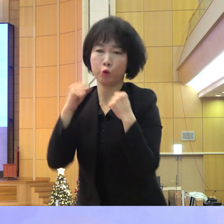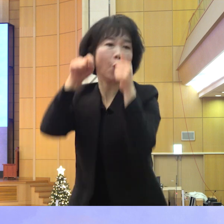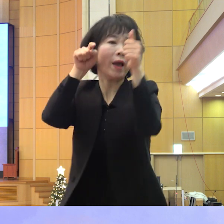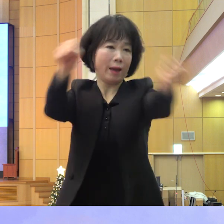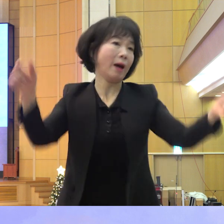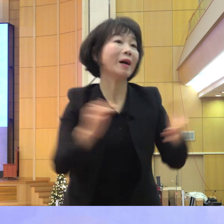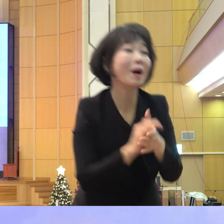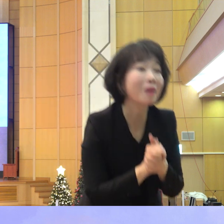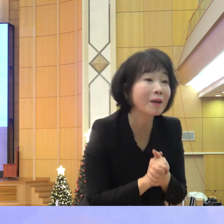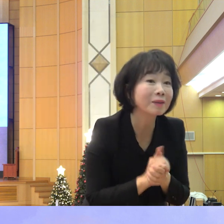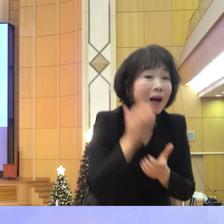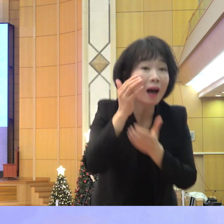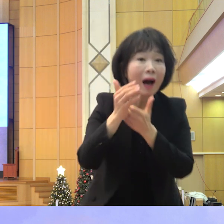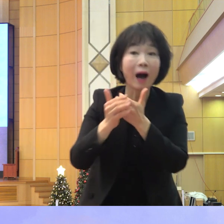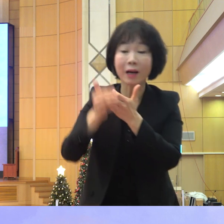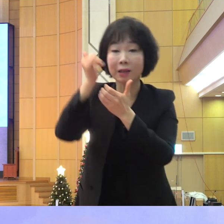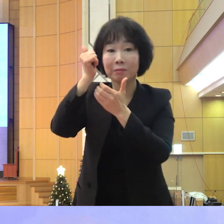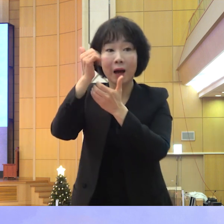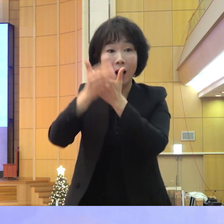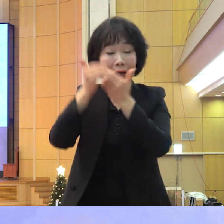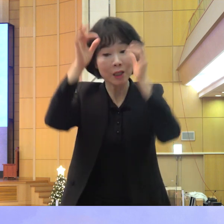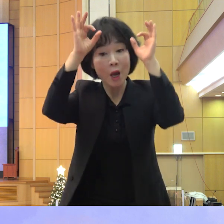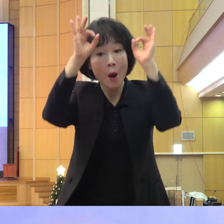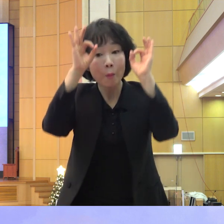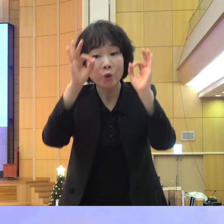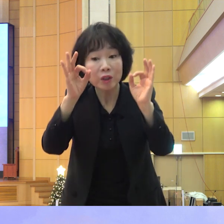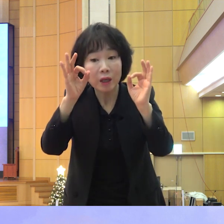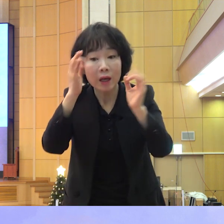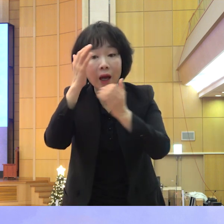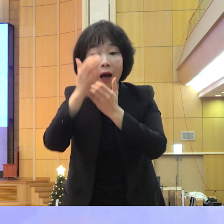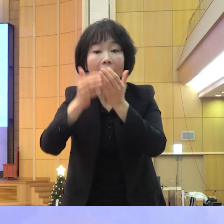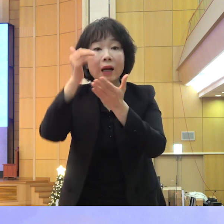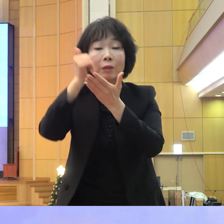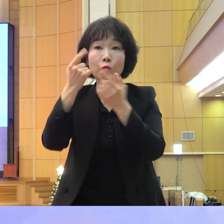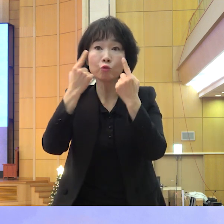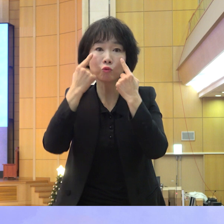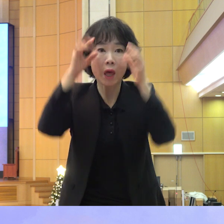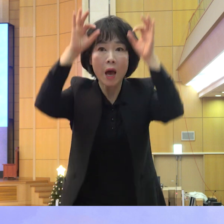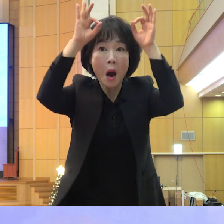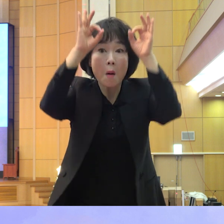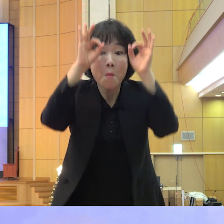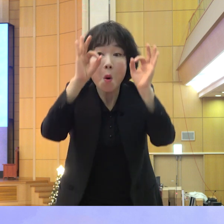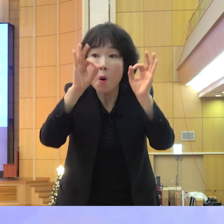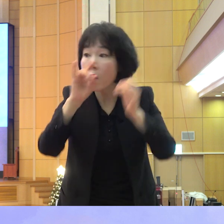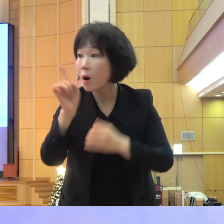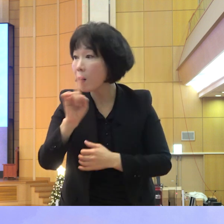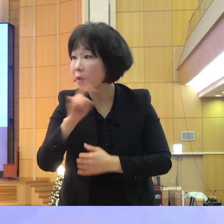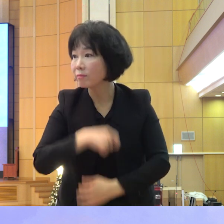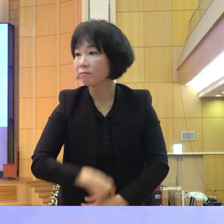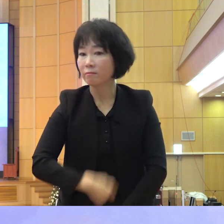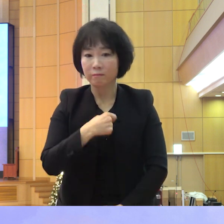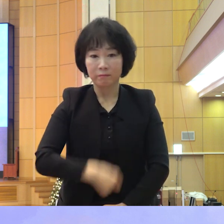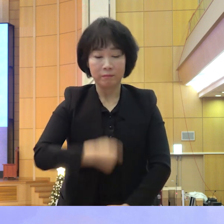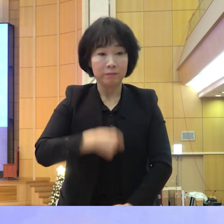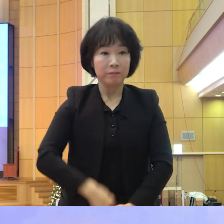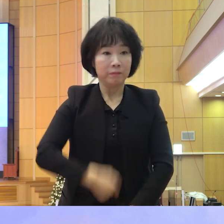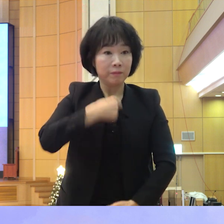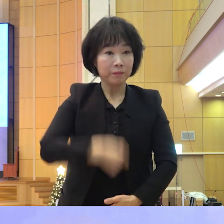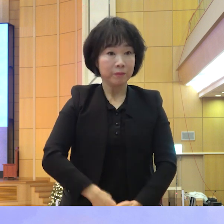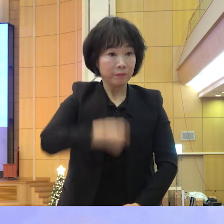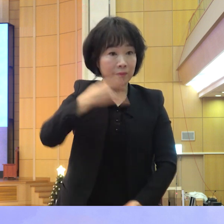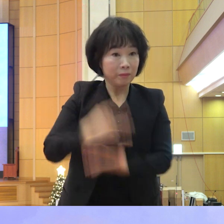뜻이죠. 나의 보기에, 하나님 보시기에 뭐를 행하며? 의를